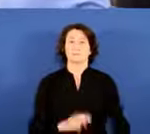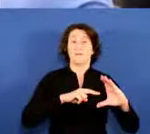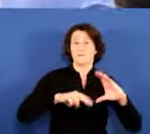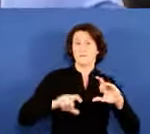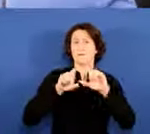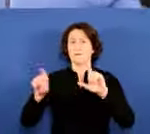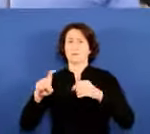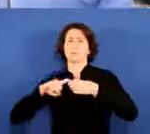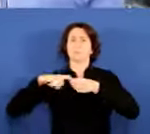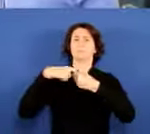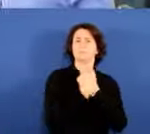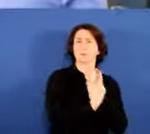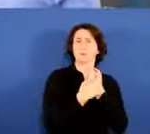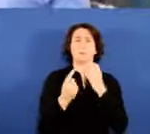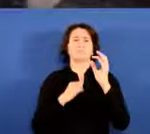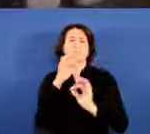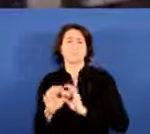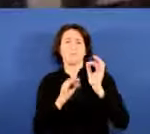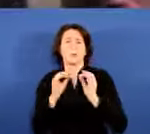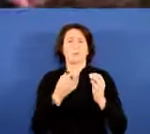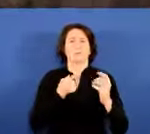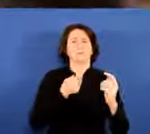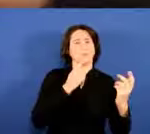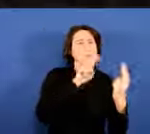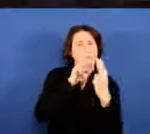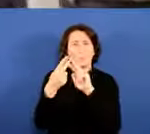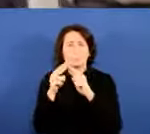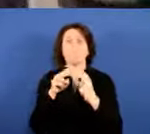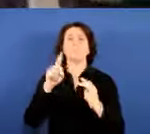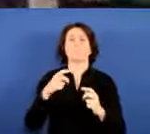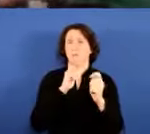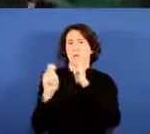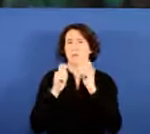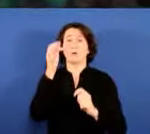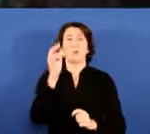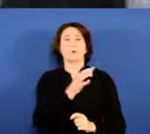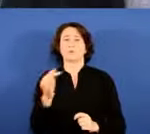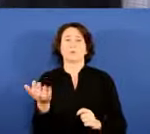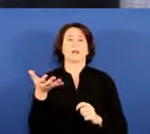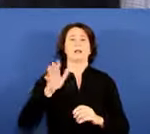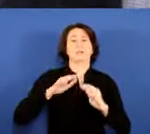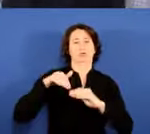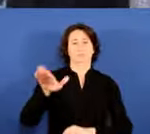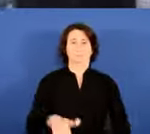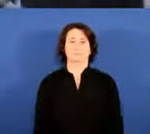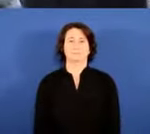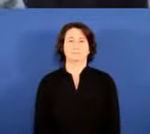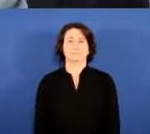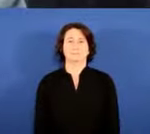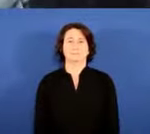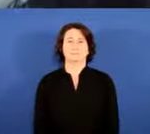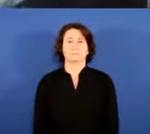eta erakundek 250 elkarrizketa informal egin dituzte. Baina horrez gainera, Bizkaiko Foru Aldundiaren